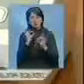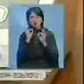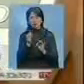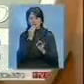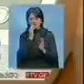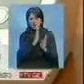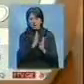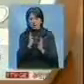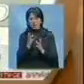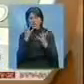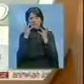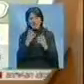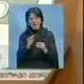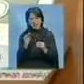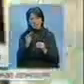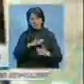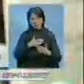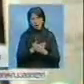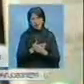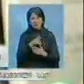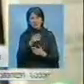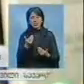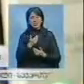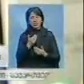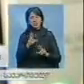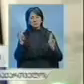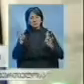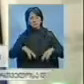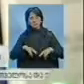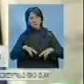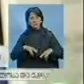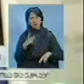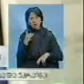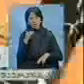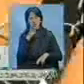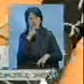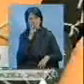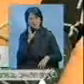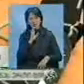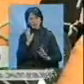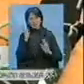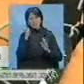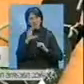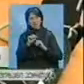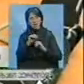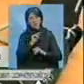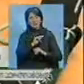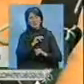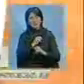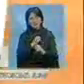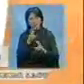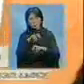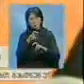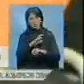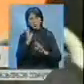კვების რაციონი ყოველდღიური ფიზიკური აქტივობა მისი ცხოვრების წესია. 21 წლის მიუხედავად წნევის აპარატის სამსახურშიც დააქვს